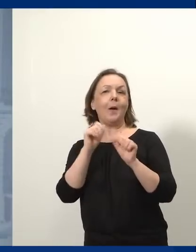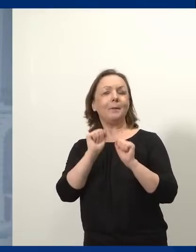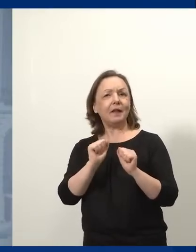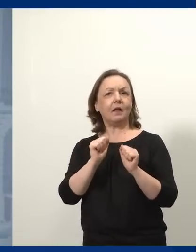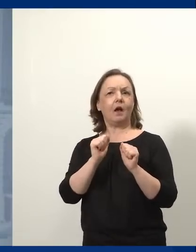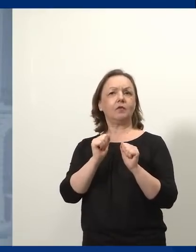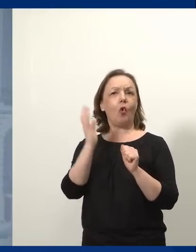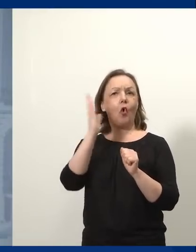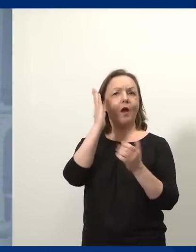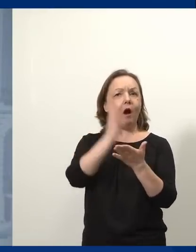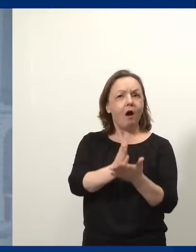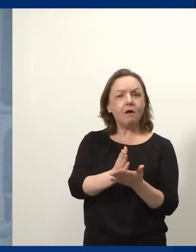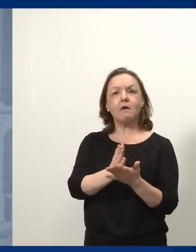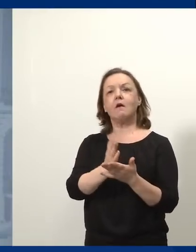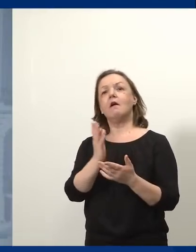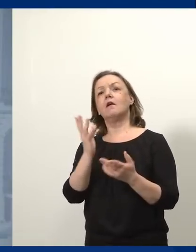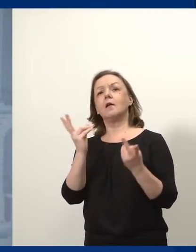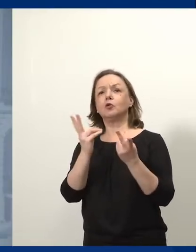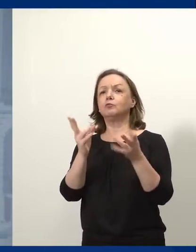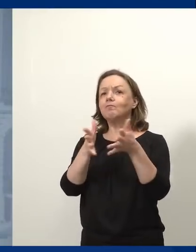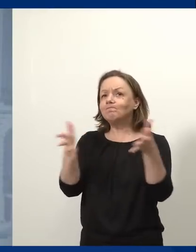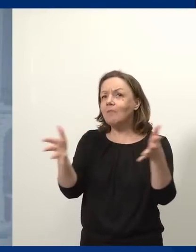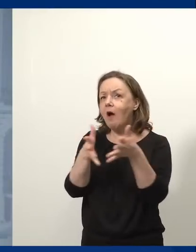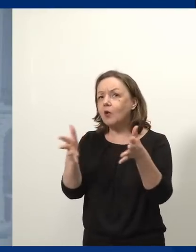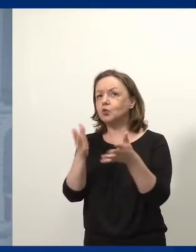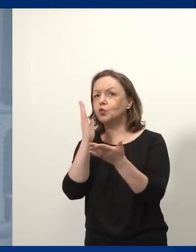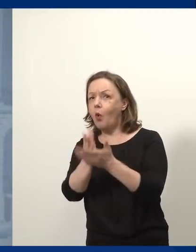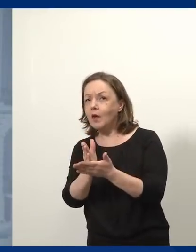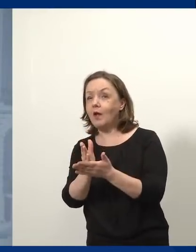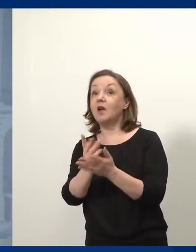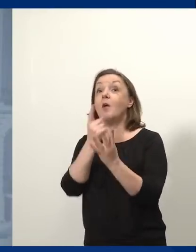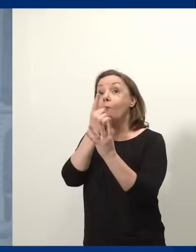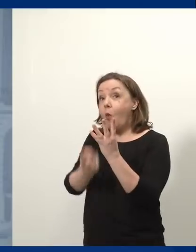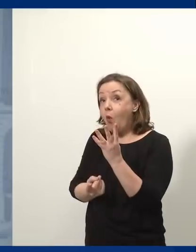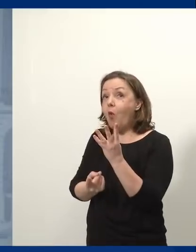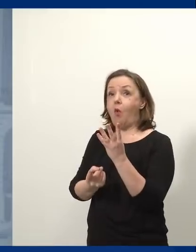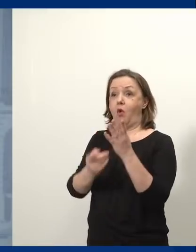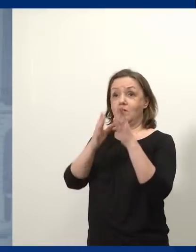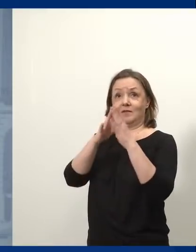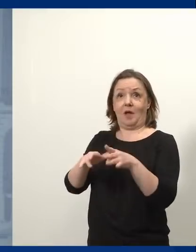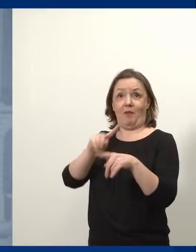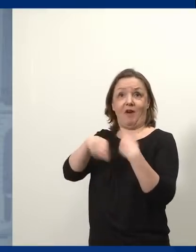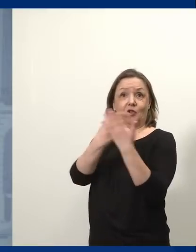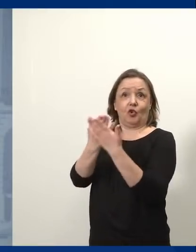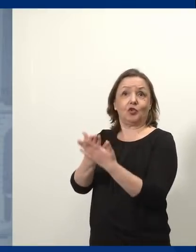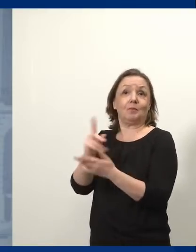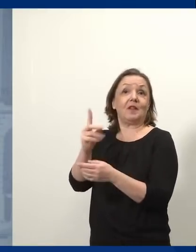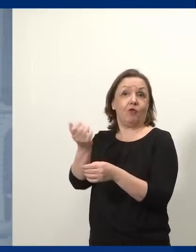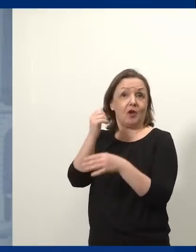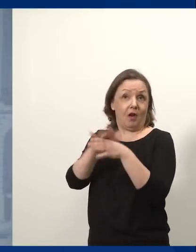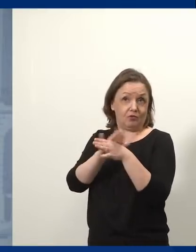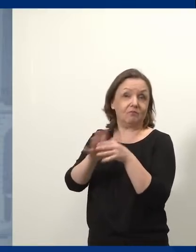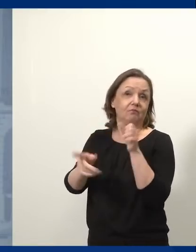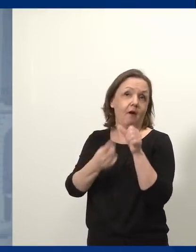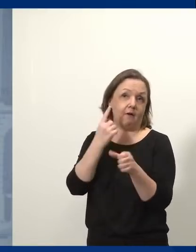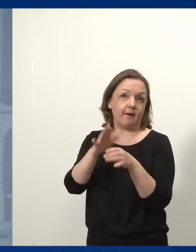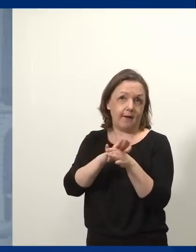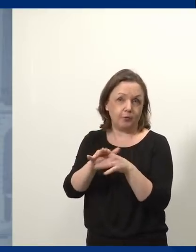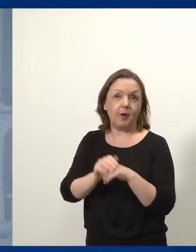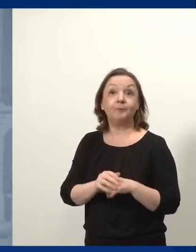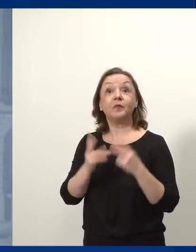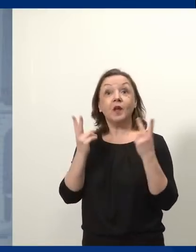muiden keinojen pitäisi olla käytössä, jotka käytettävissä ovat. Ja nythän me olemme ottamassa tätä koko